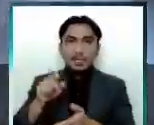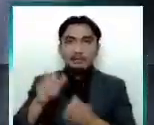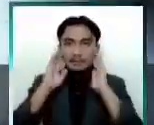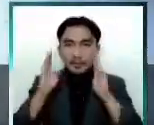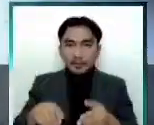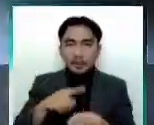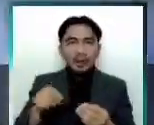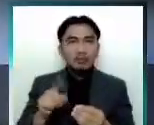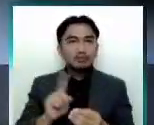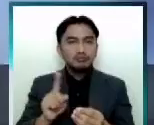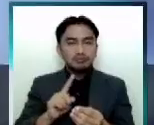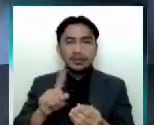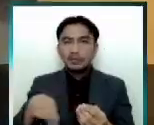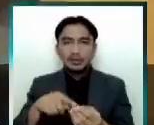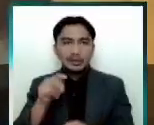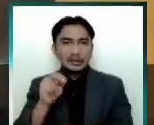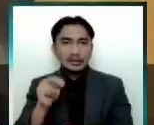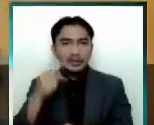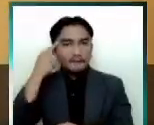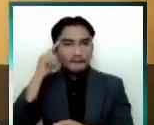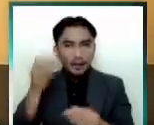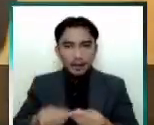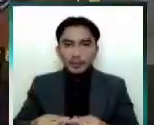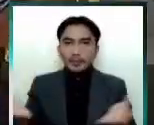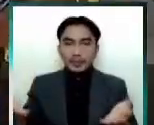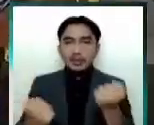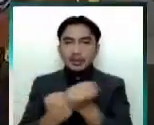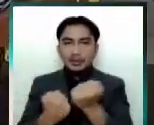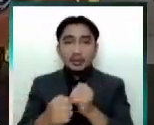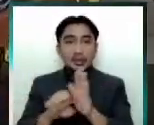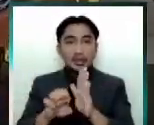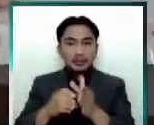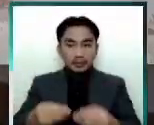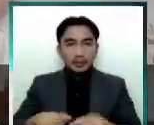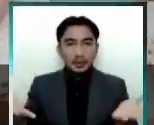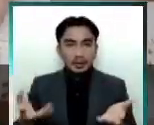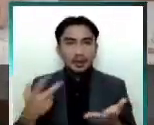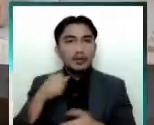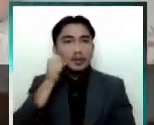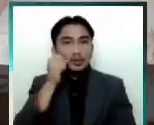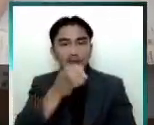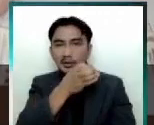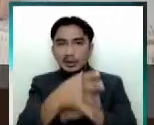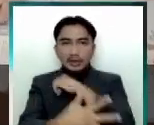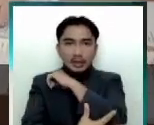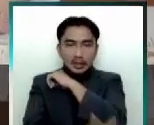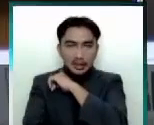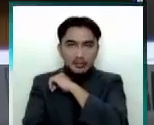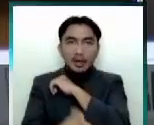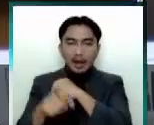ng pondo. Kabilang dyan ang pagbibigay ng karagdagang tulong sa mahihirap na senior citizens, alinsunod sa isang bagong